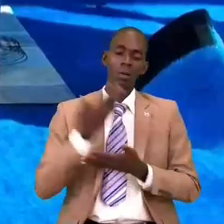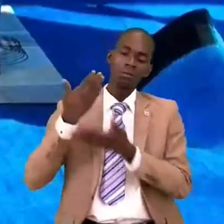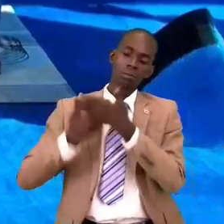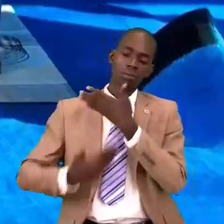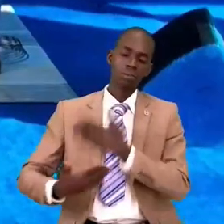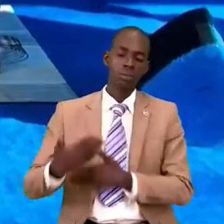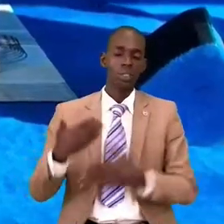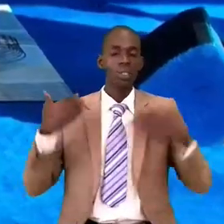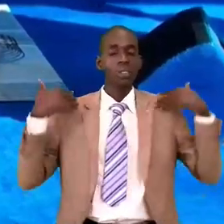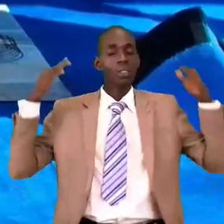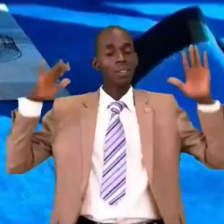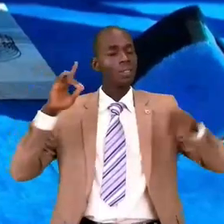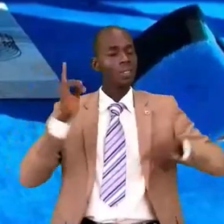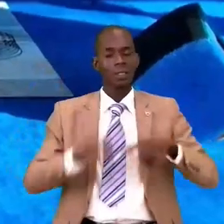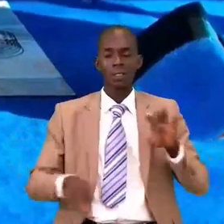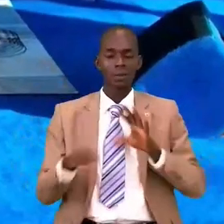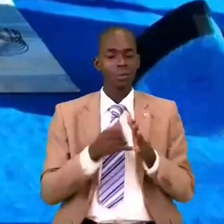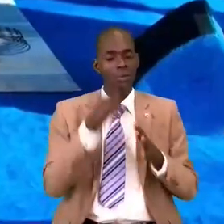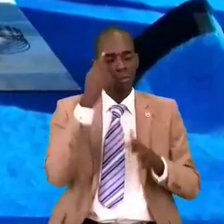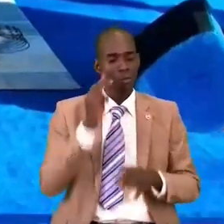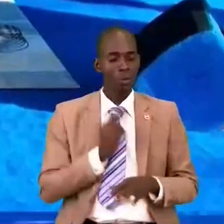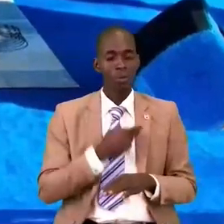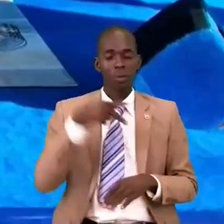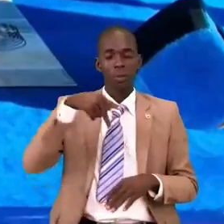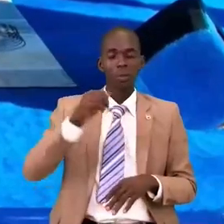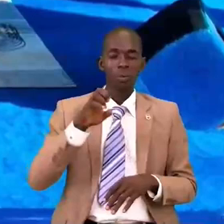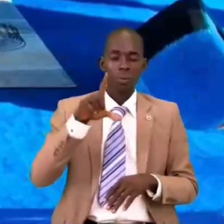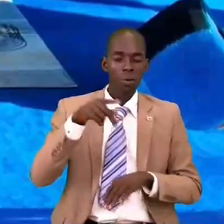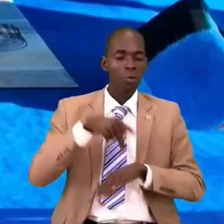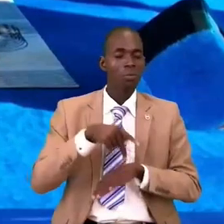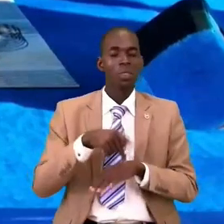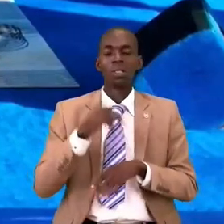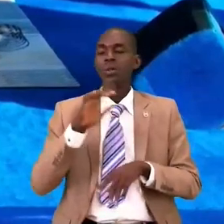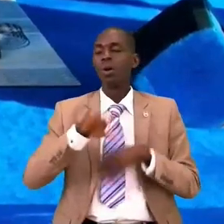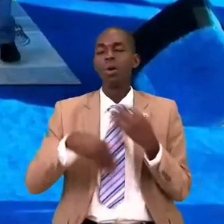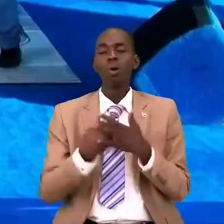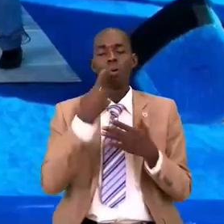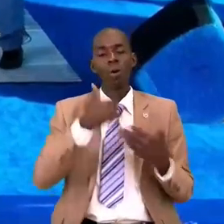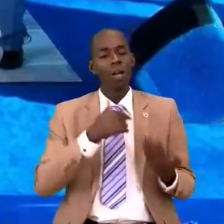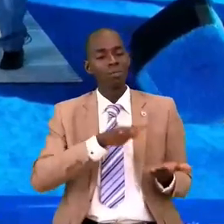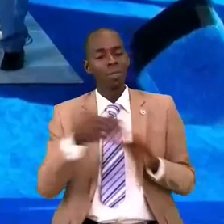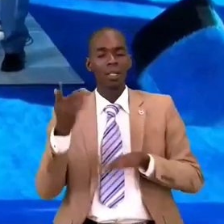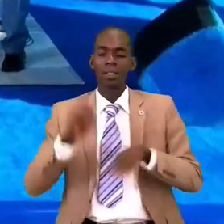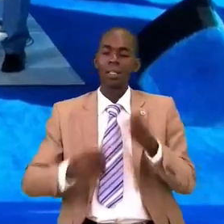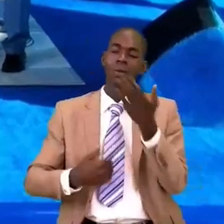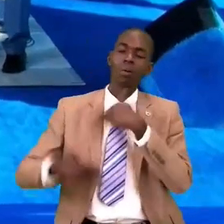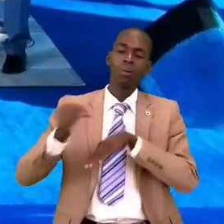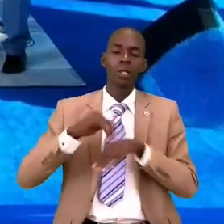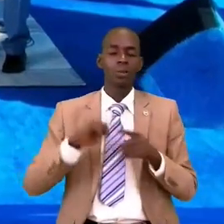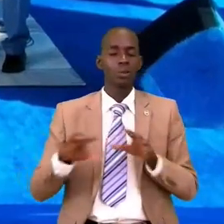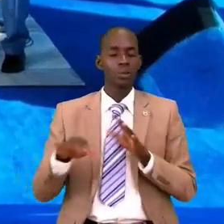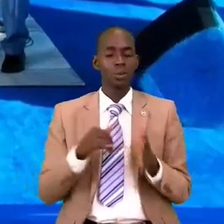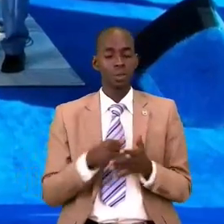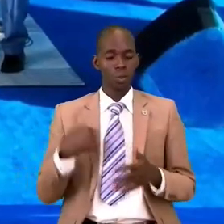ceux qui sont partis ne peuvent plus revenir le faire. C'est nous qui sommes les hommes et les femmes de l'heure. Et nous